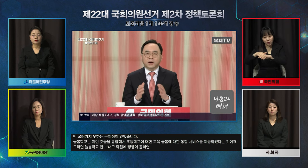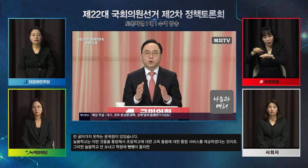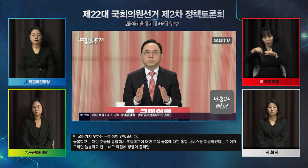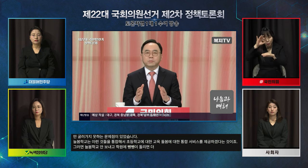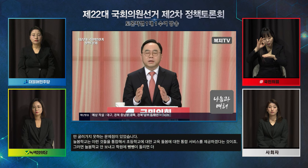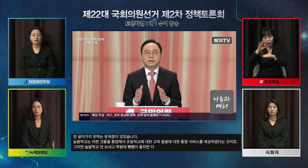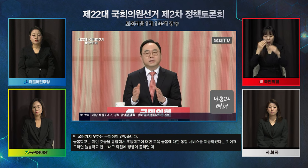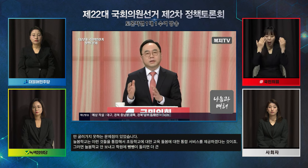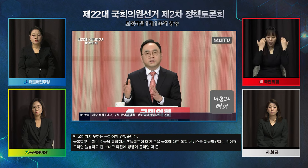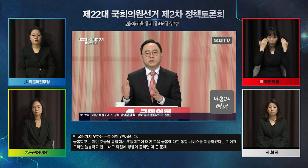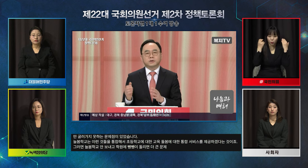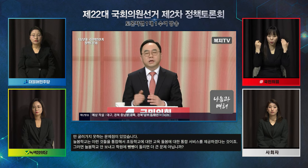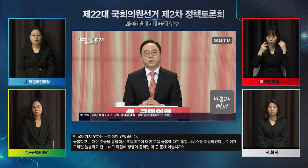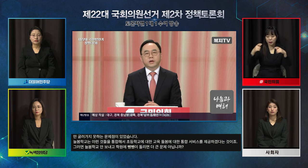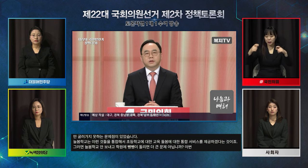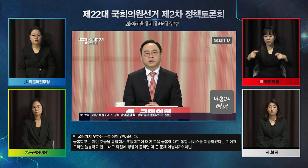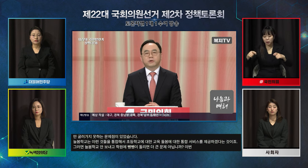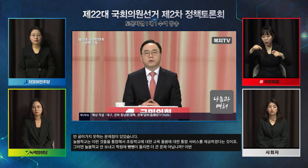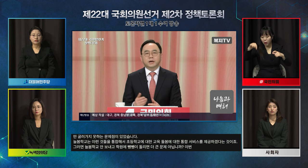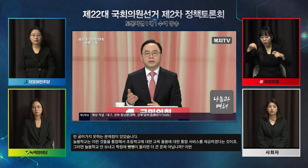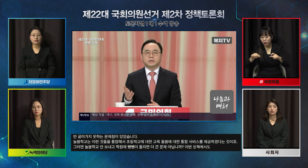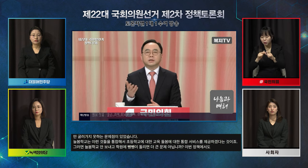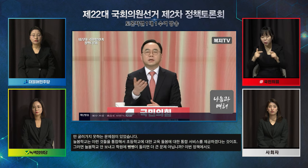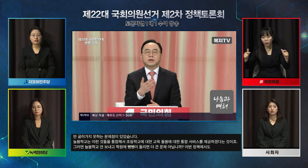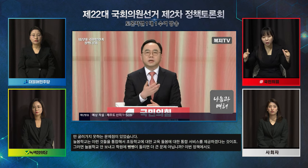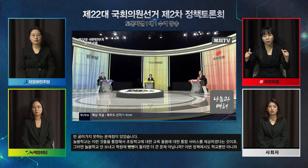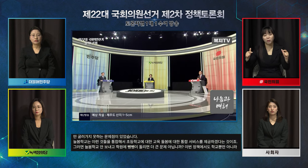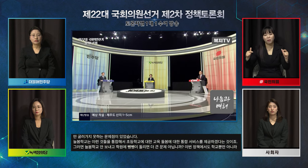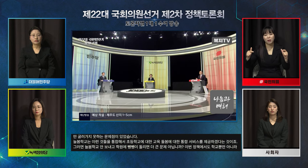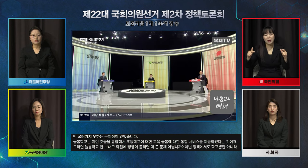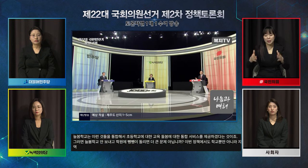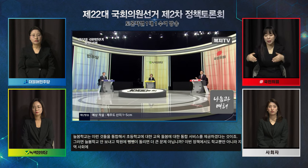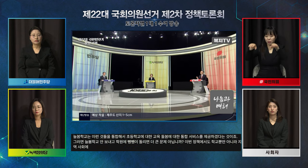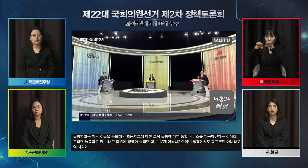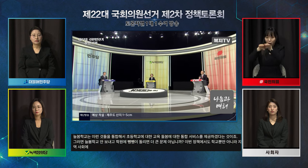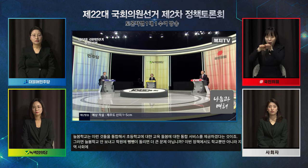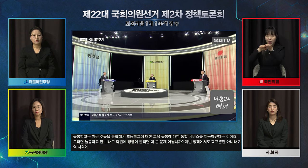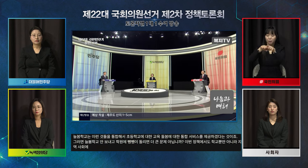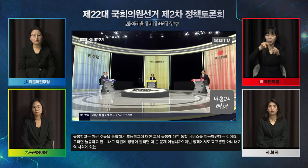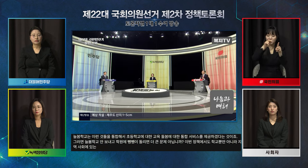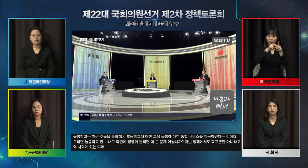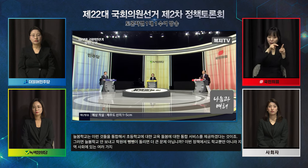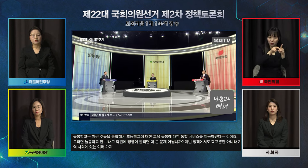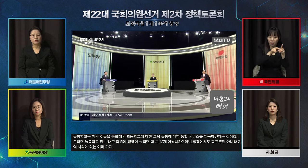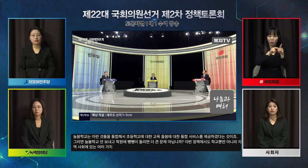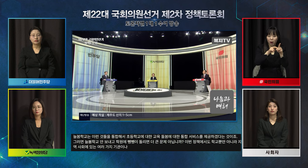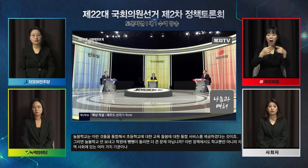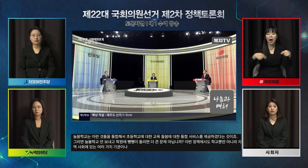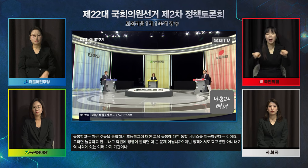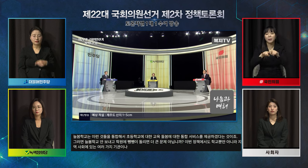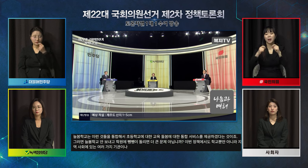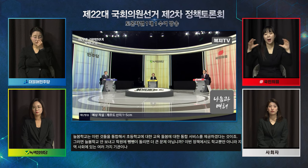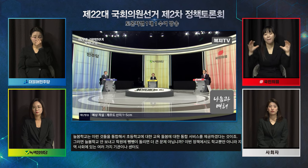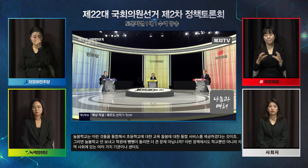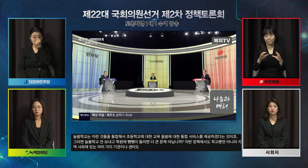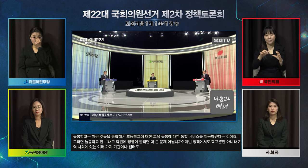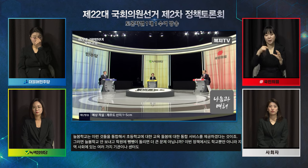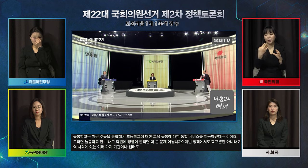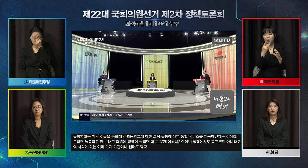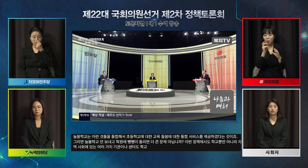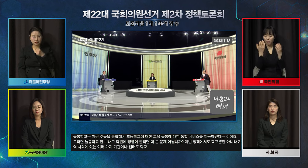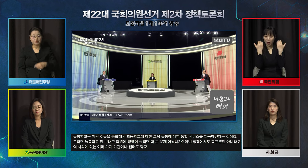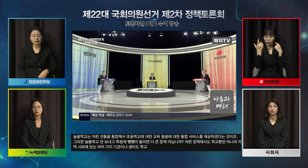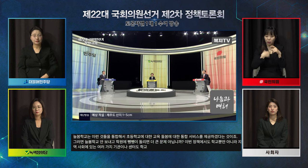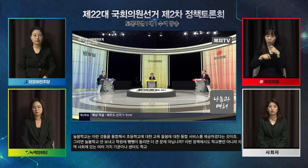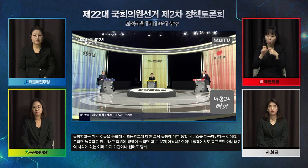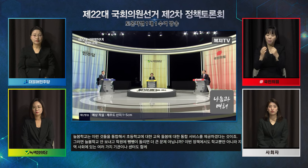학교뿐만 아니라 지역사회에 있는 여러 가지 기관이라든가 센터도 함께 협력을 해서 일본 학교를